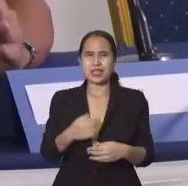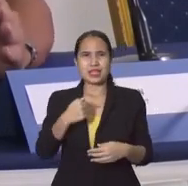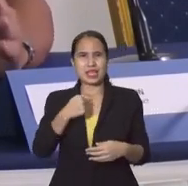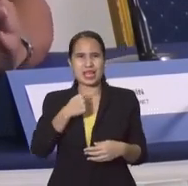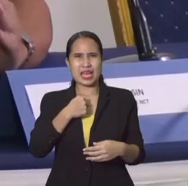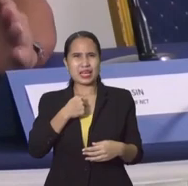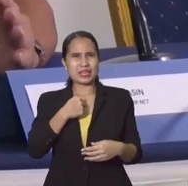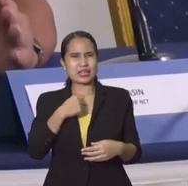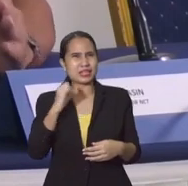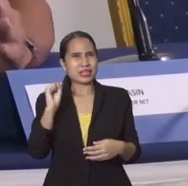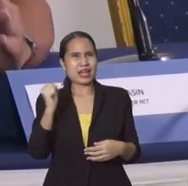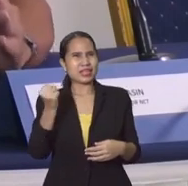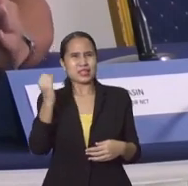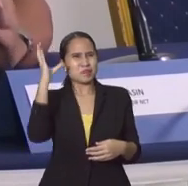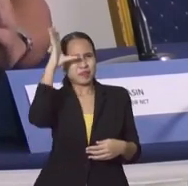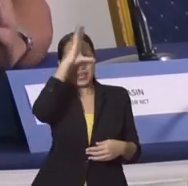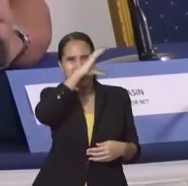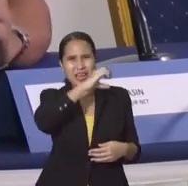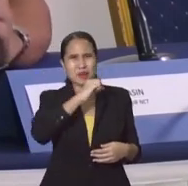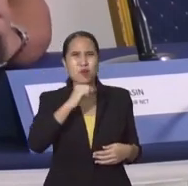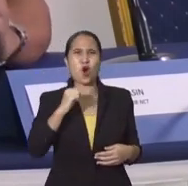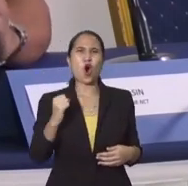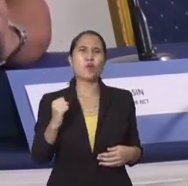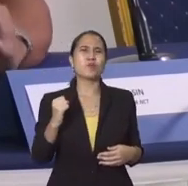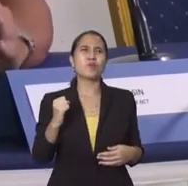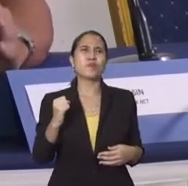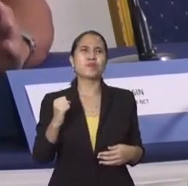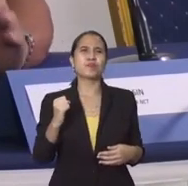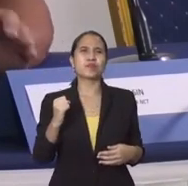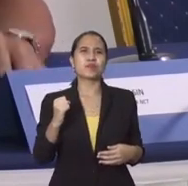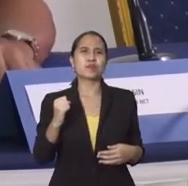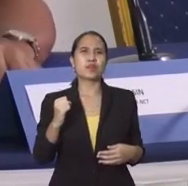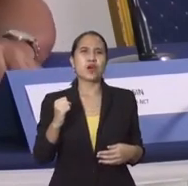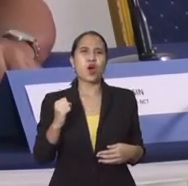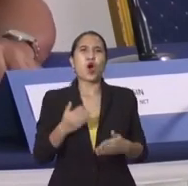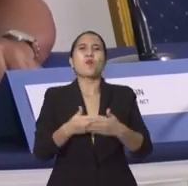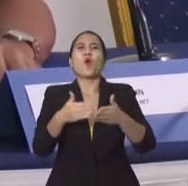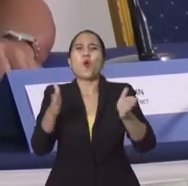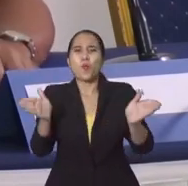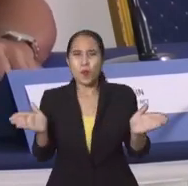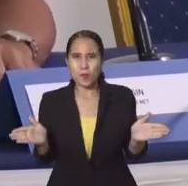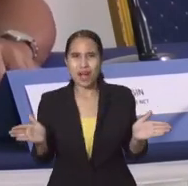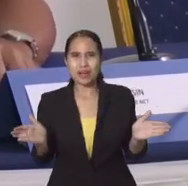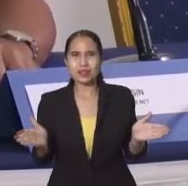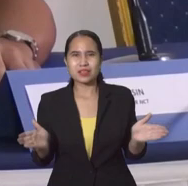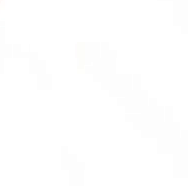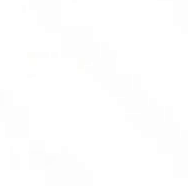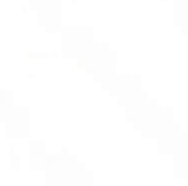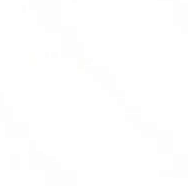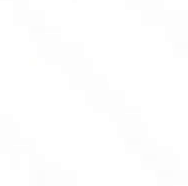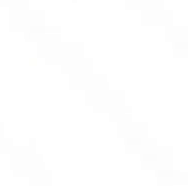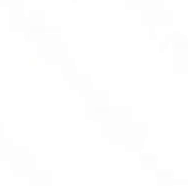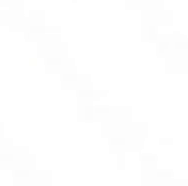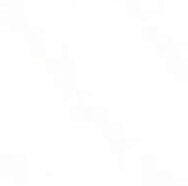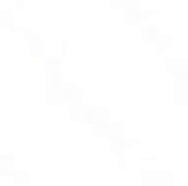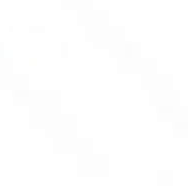hoofd haalt, omdat je er niet van weerhoudt om het te openbaren. Ongelooflijk.